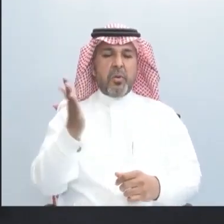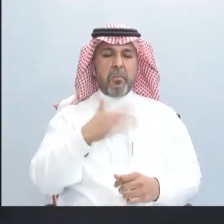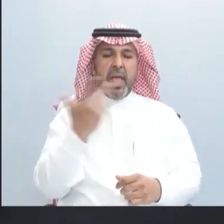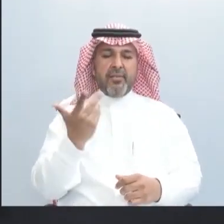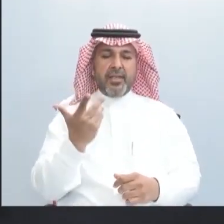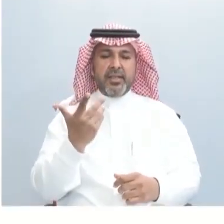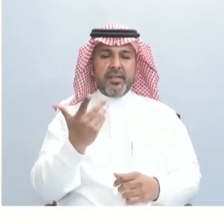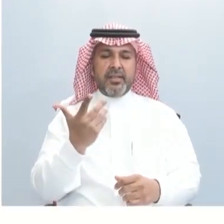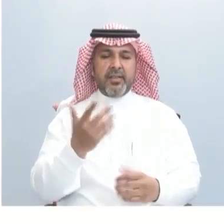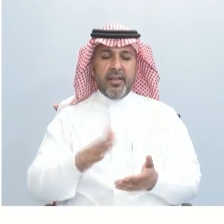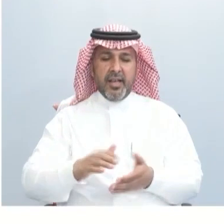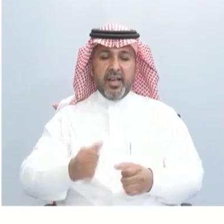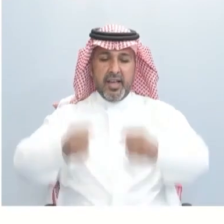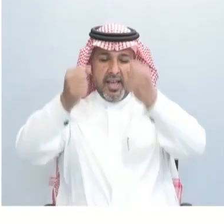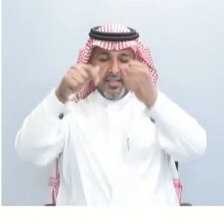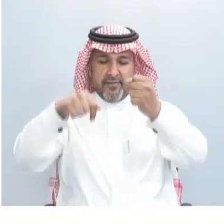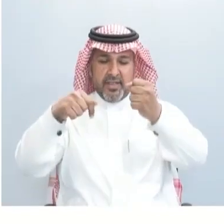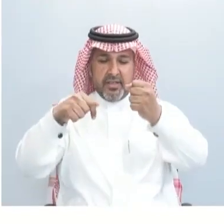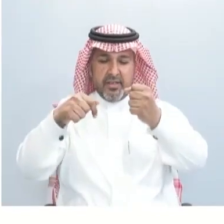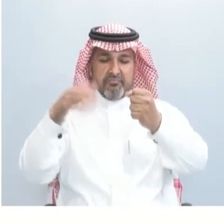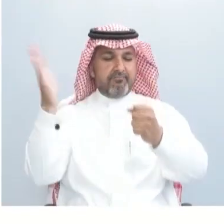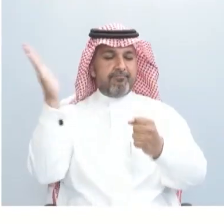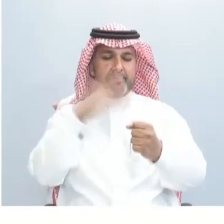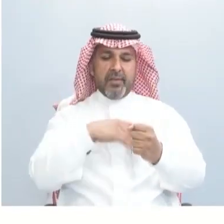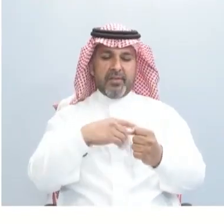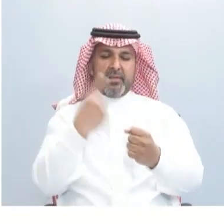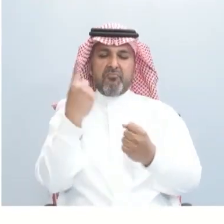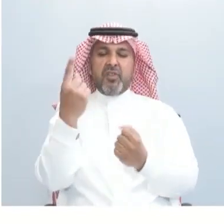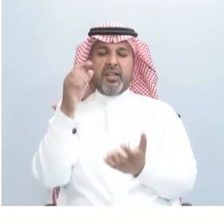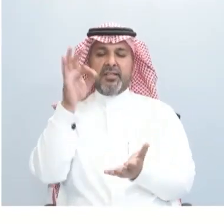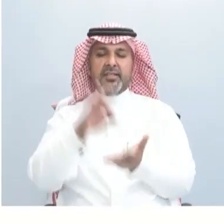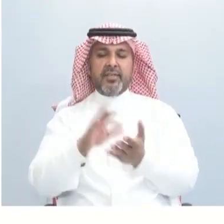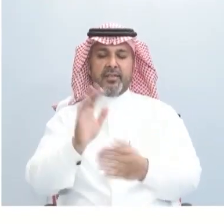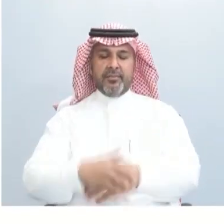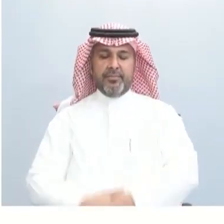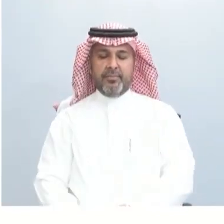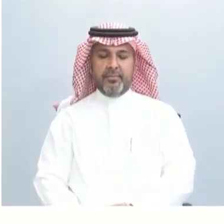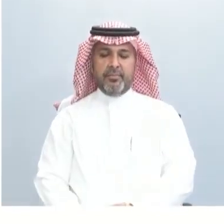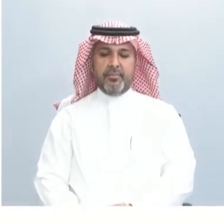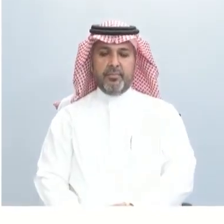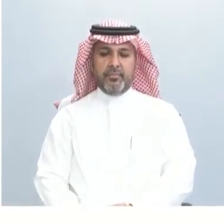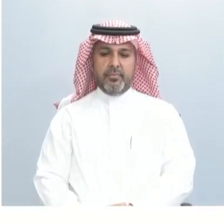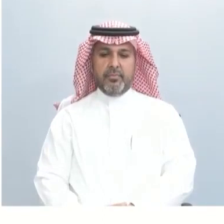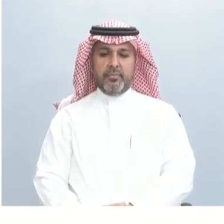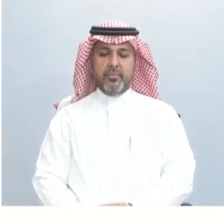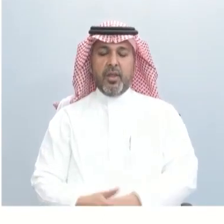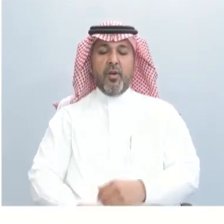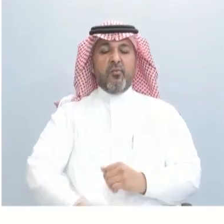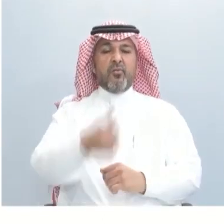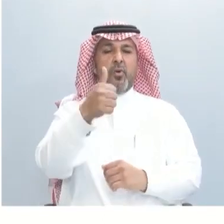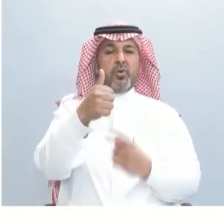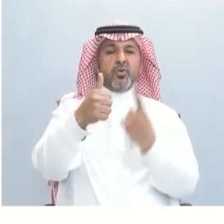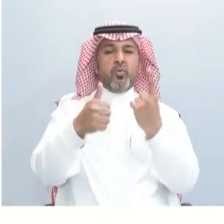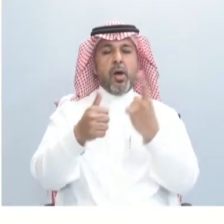هي لن يحصل على اي جائزه طيب اذا فاز مهند في مرحله واحده